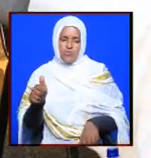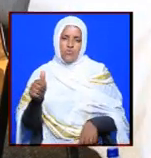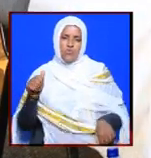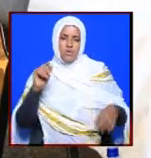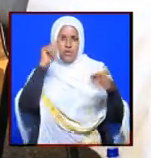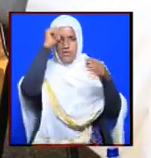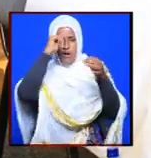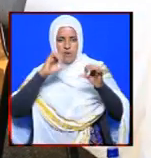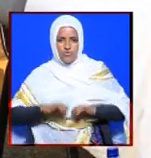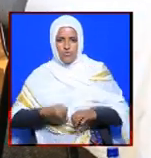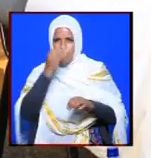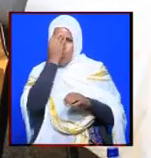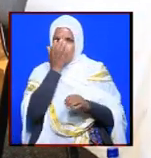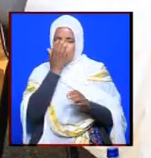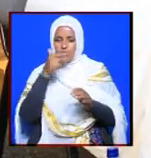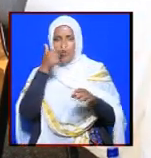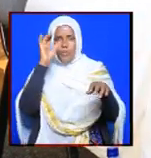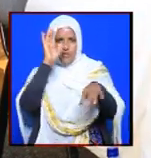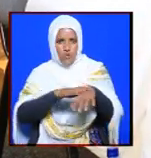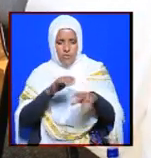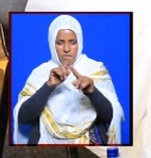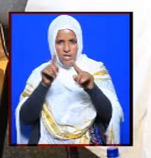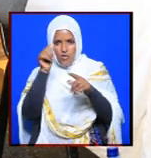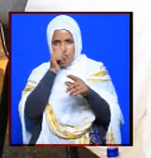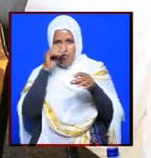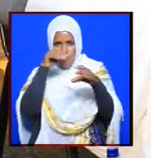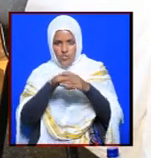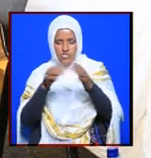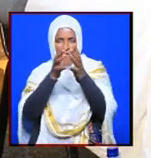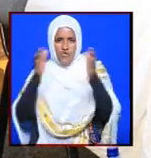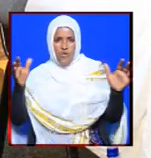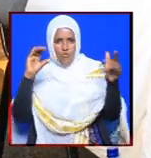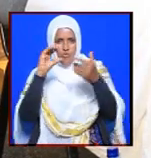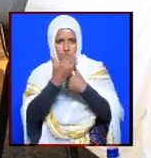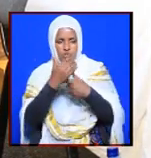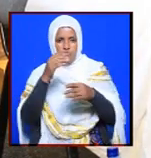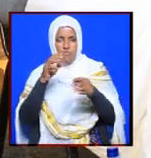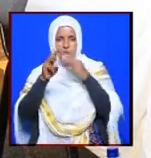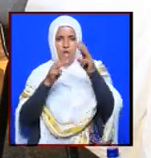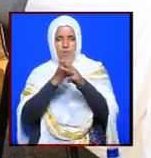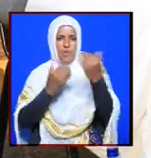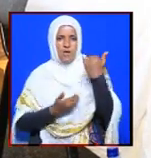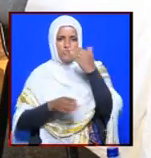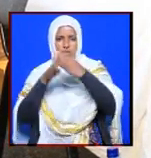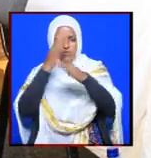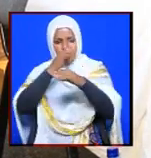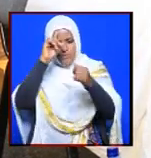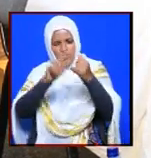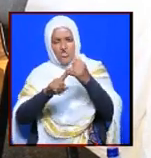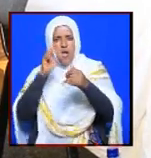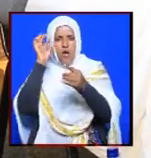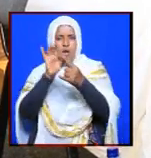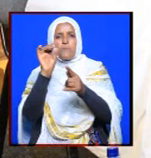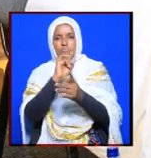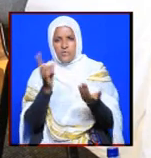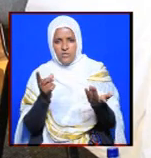ራሳቸውን ተሃድሶ ዘኦርቶዶክስ ብለው የሚጠሩት በተለይ ኢትዮጵያ ውስጥ በጣም ሰፊ ቢሆንም በዓለም አቀፍ ደረጃ ማለት ነው፣ የመጨረሻ ግባቸው ምንድን